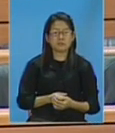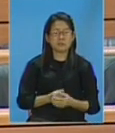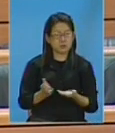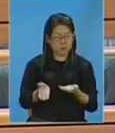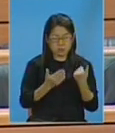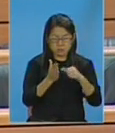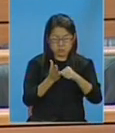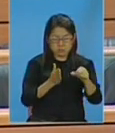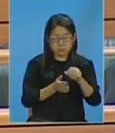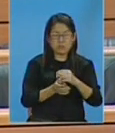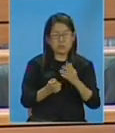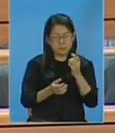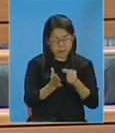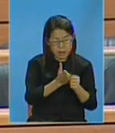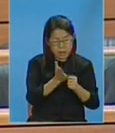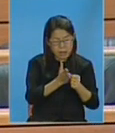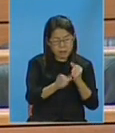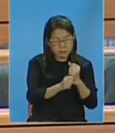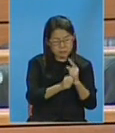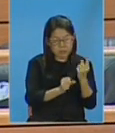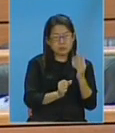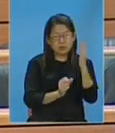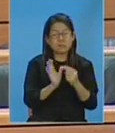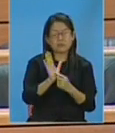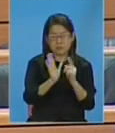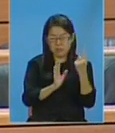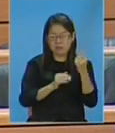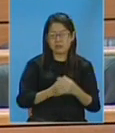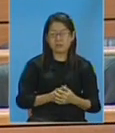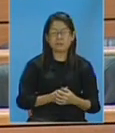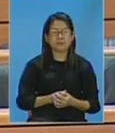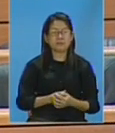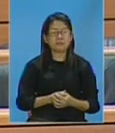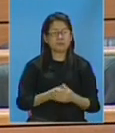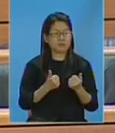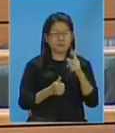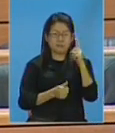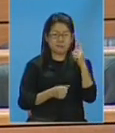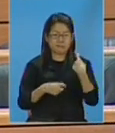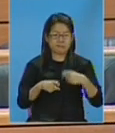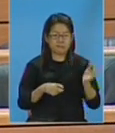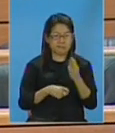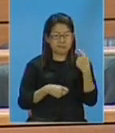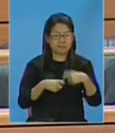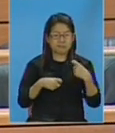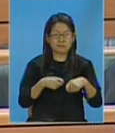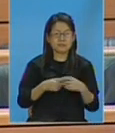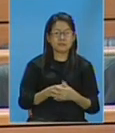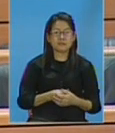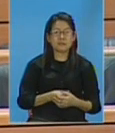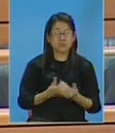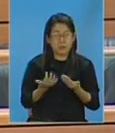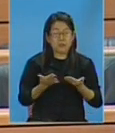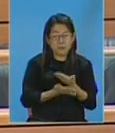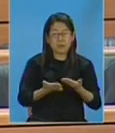ถอนร่างไปปรับปรุงแล้วนำมาเสนอต่อสภาผู้แทนราษฎรใหม่ไปไม่ได้ครับอย่างนี้ฮะยิ่งพิ